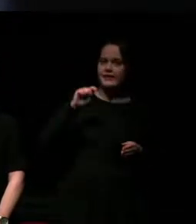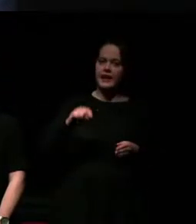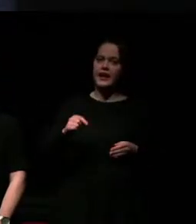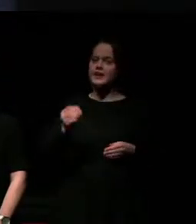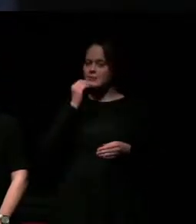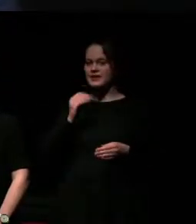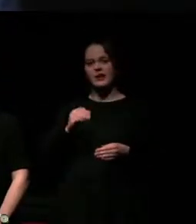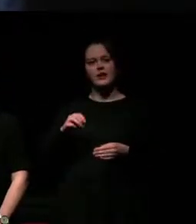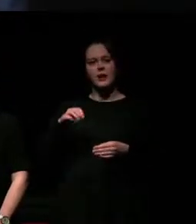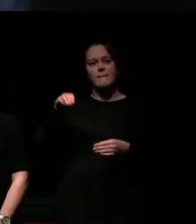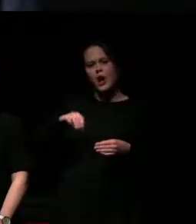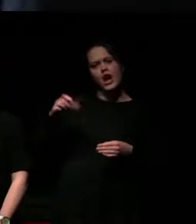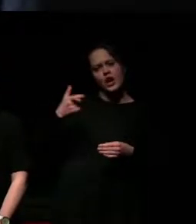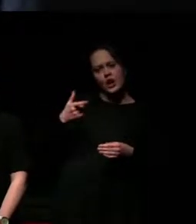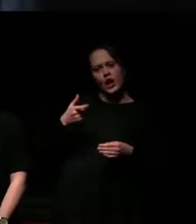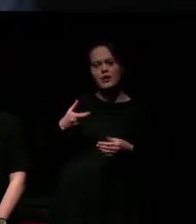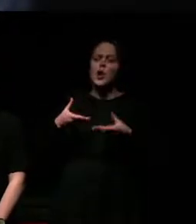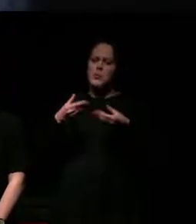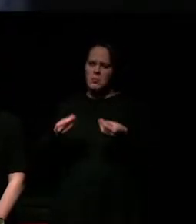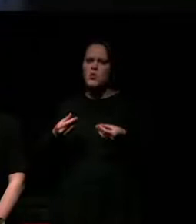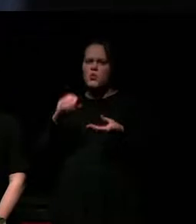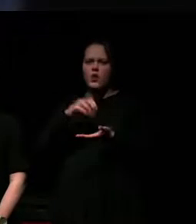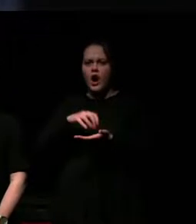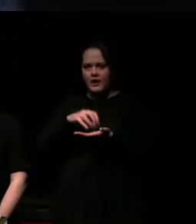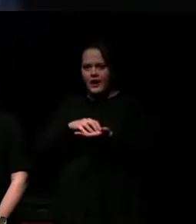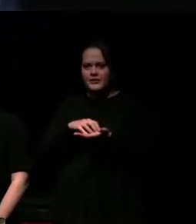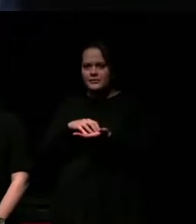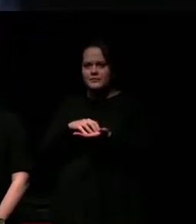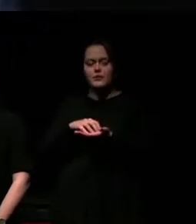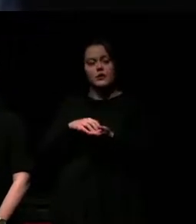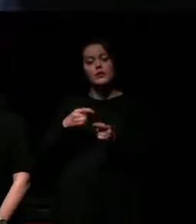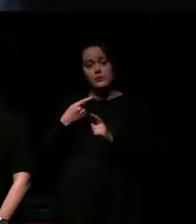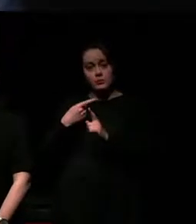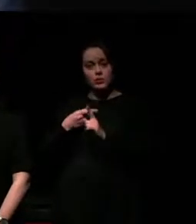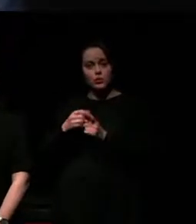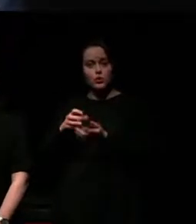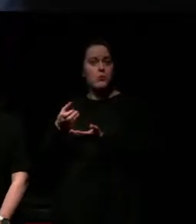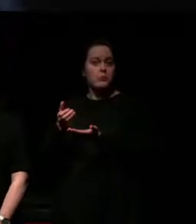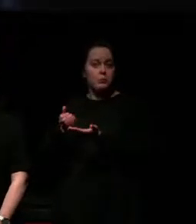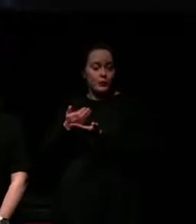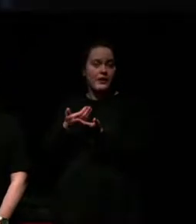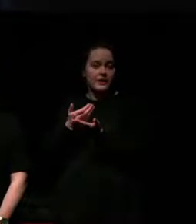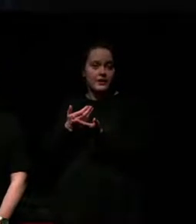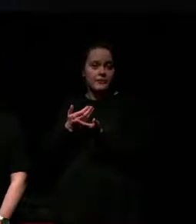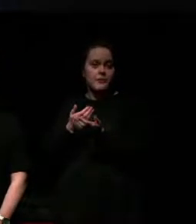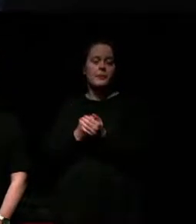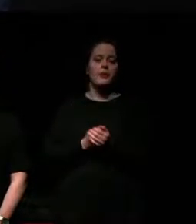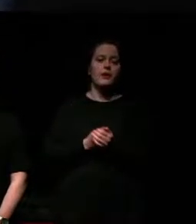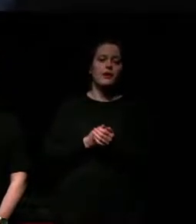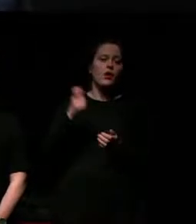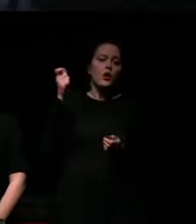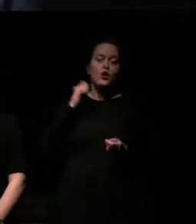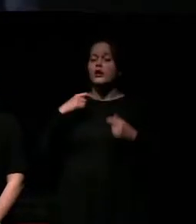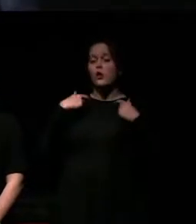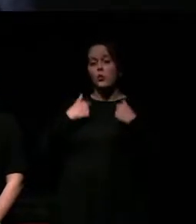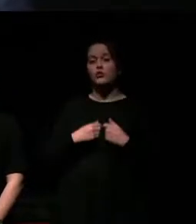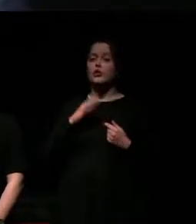malagakko, eller blodkake, som det heter på norsk, sammen med poteter, og høre ordføreren tale og møte andre samer fra bygda